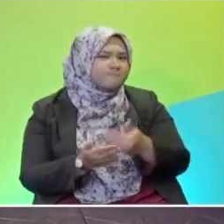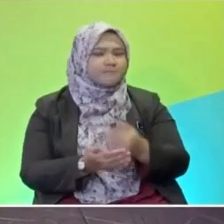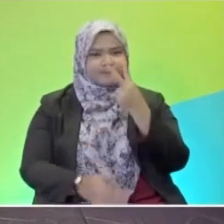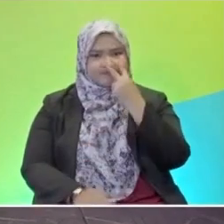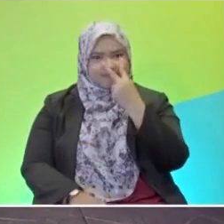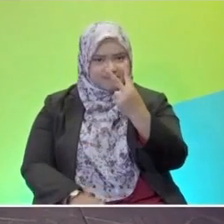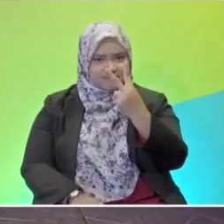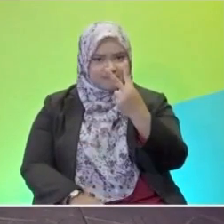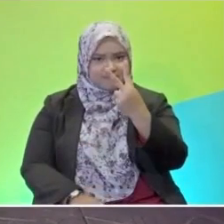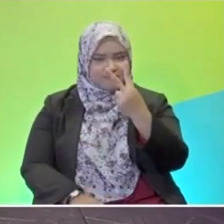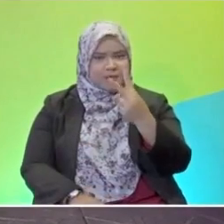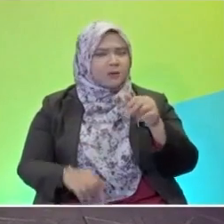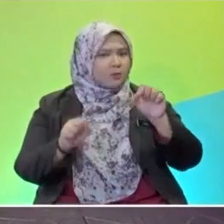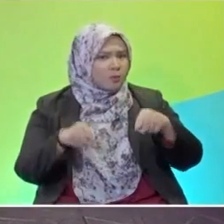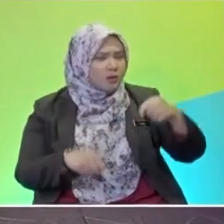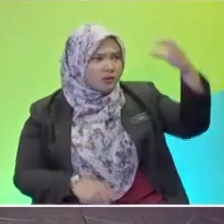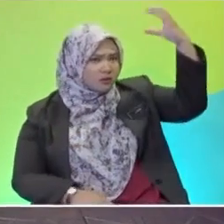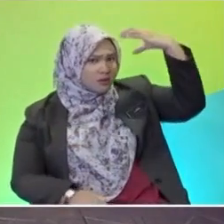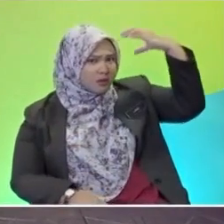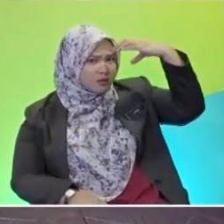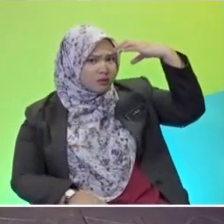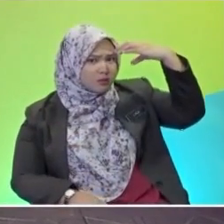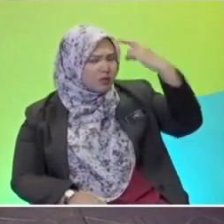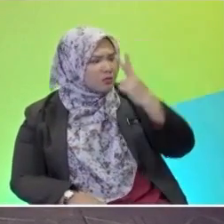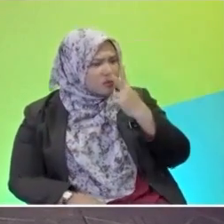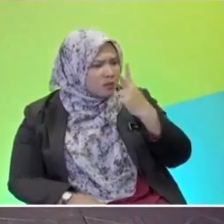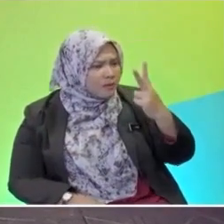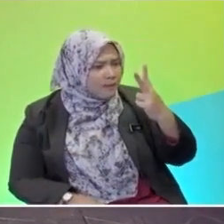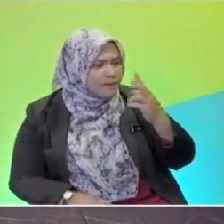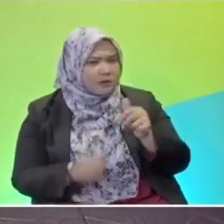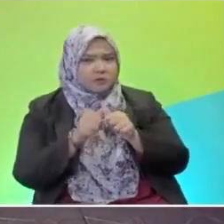dilihat menerusi Cakra padat ini Oke